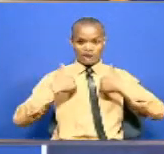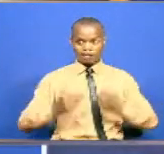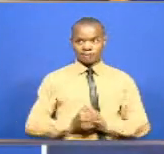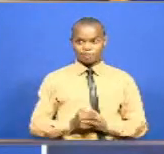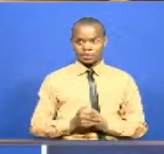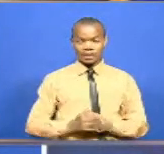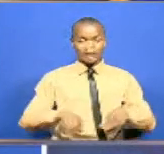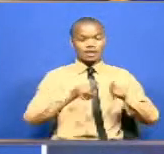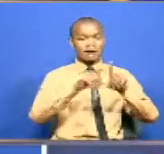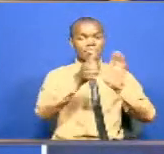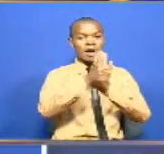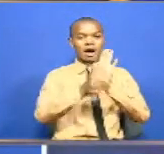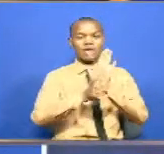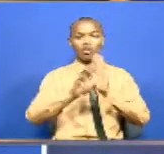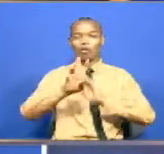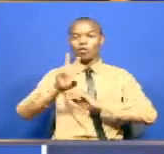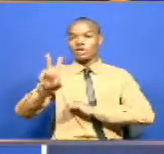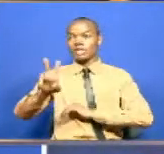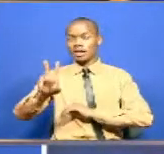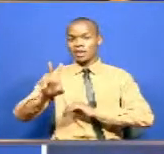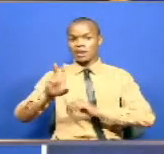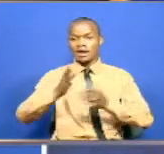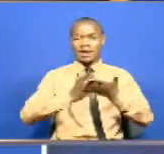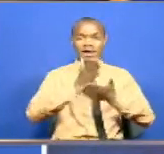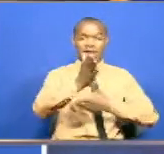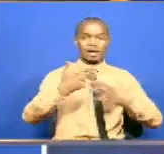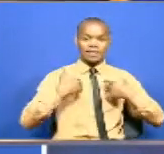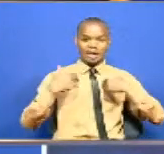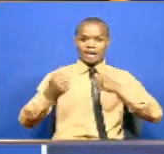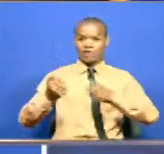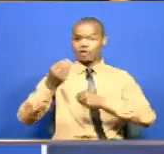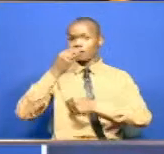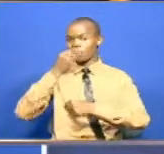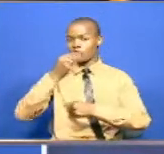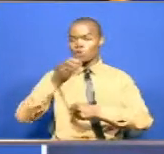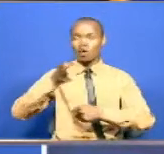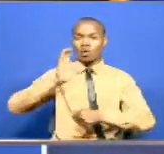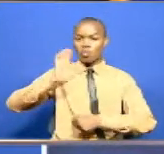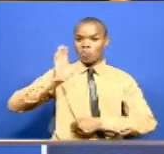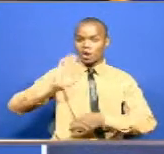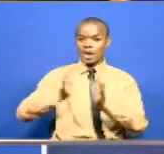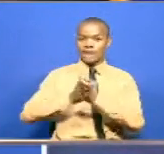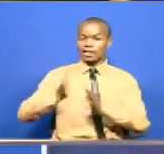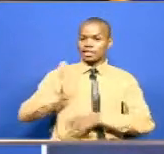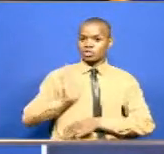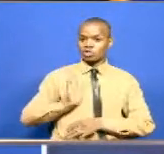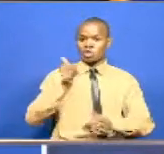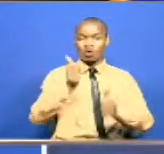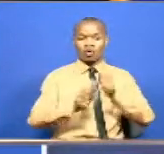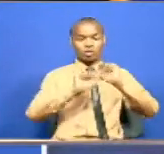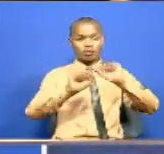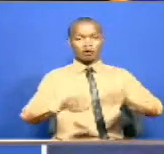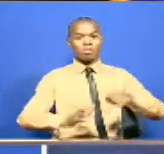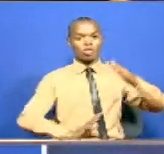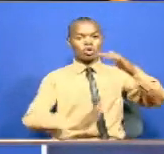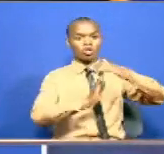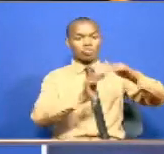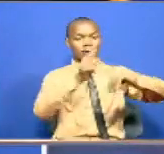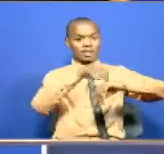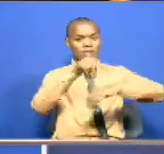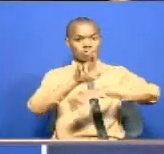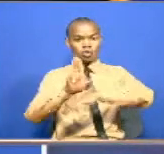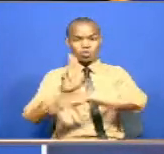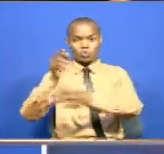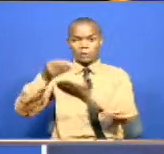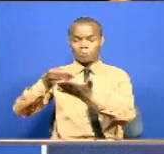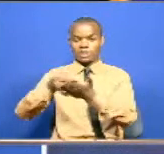kipengee cha 43 kuhusu haki za afya, chakula, maji na usalama ambazo zitapewa kipaumbele kwenye matumizi ya